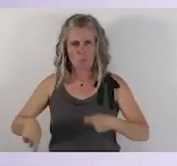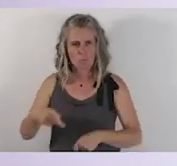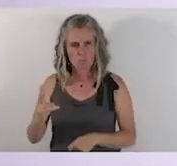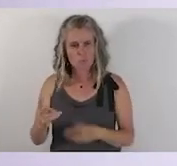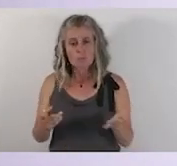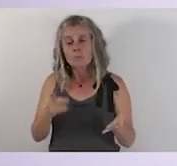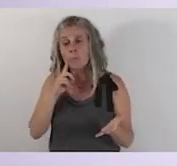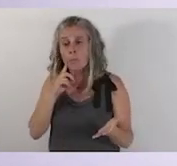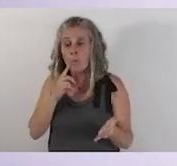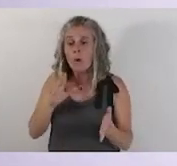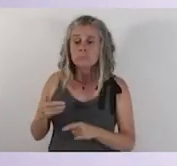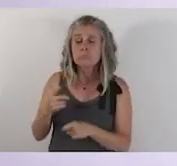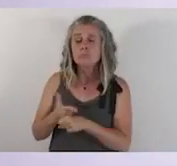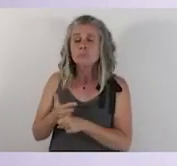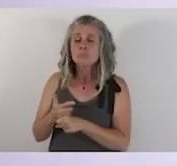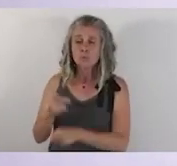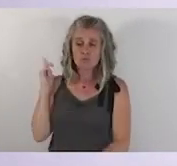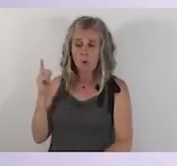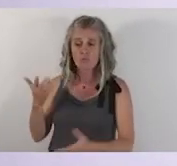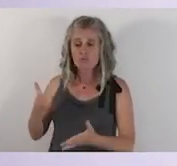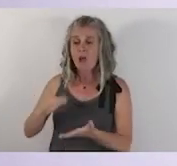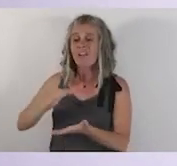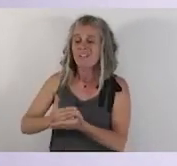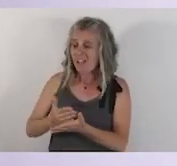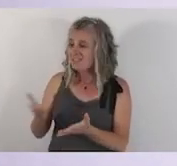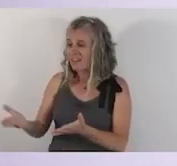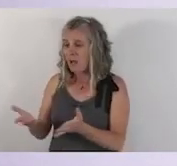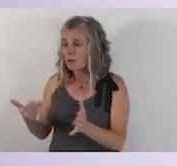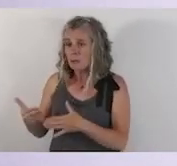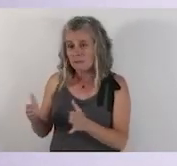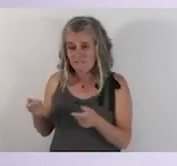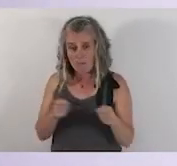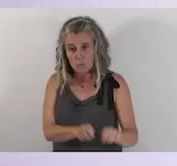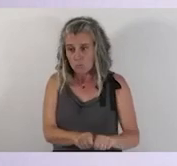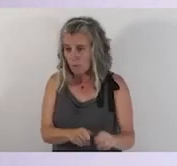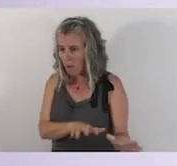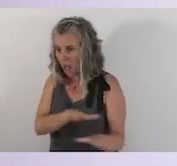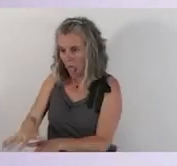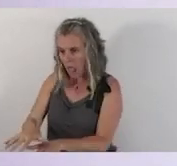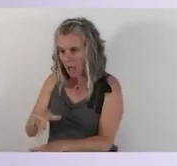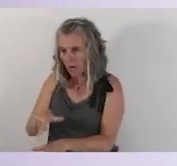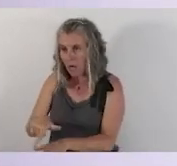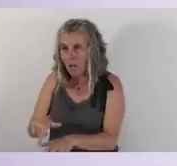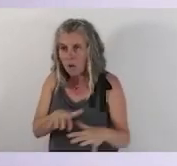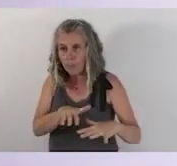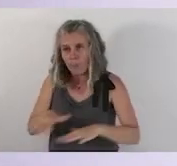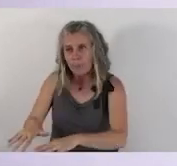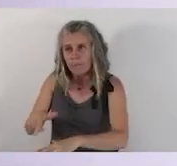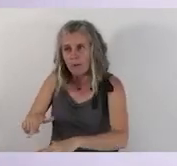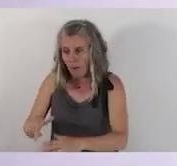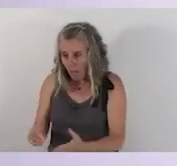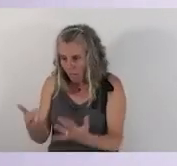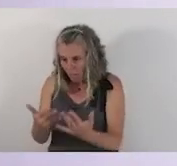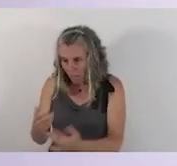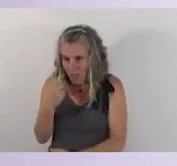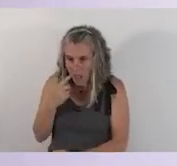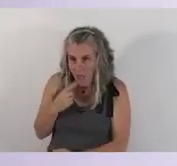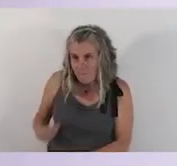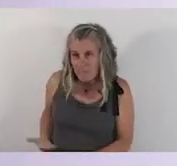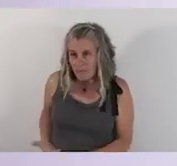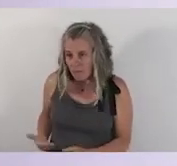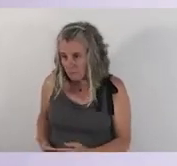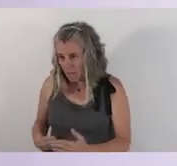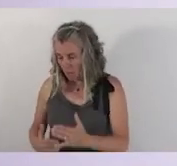fermé des classes il y a 2 ans et qui aujourd'hui se retrouve pour des maternelles avec très souvent des classes au-dessus du seuil préconisé